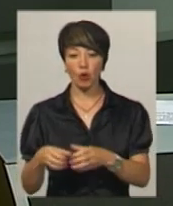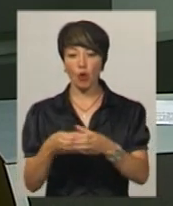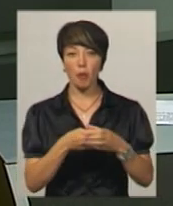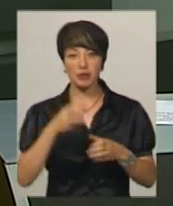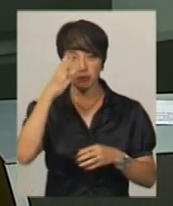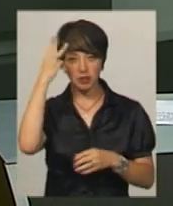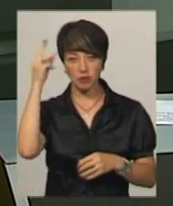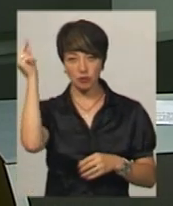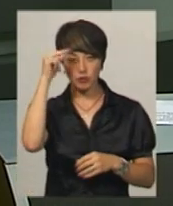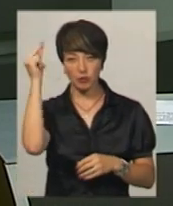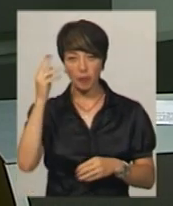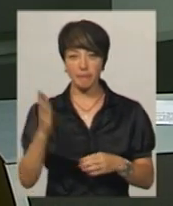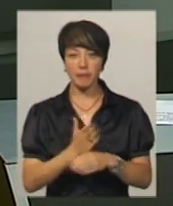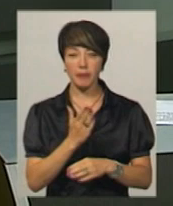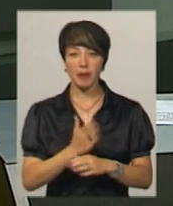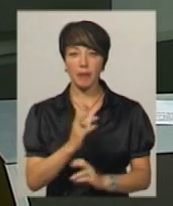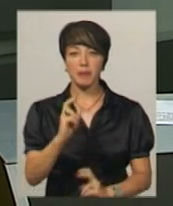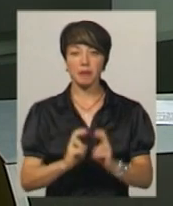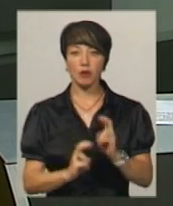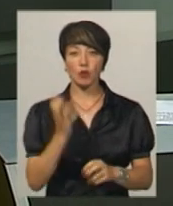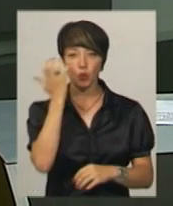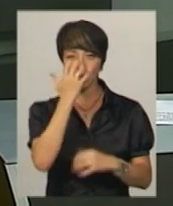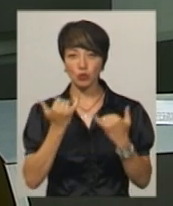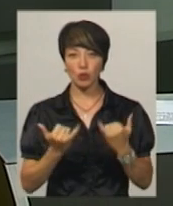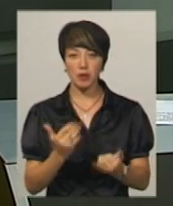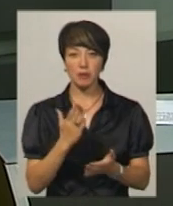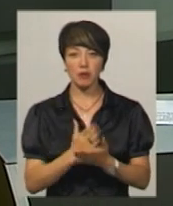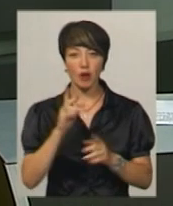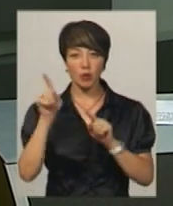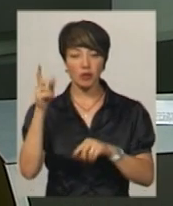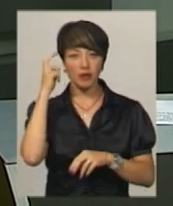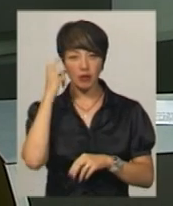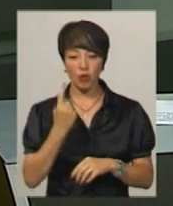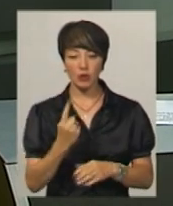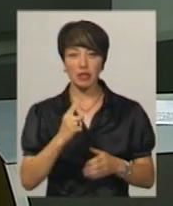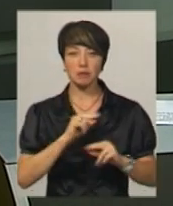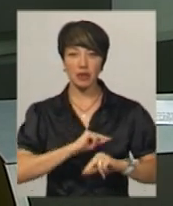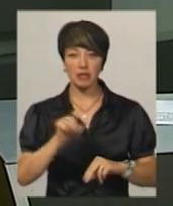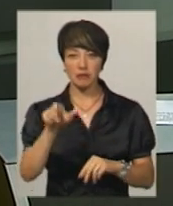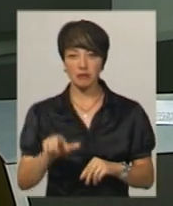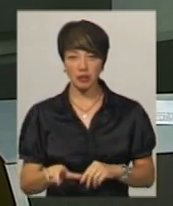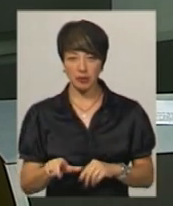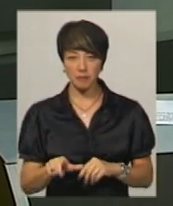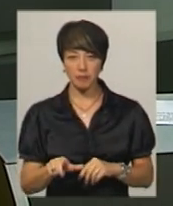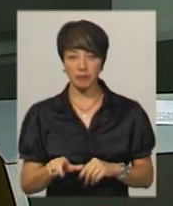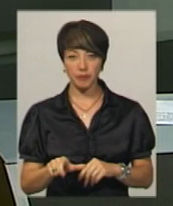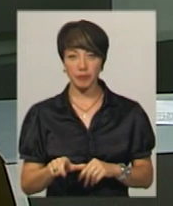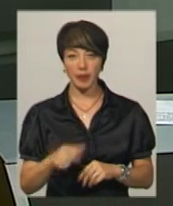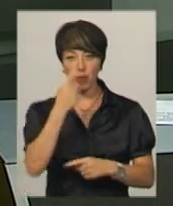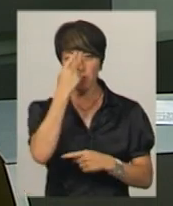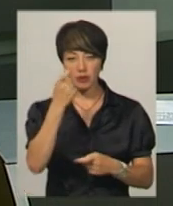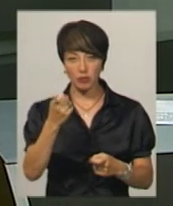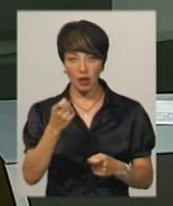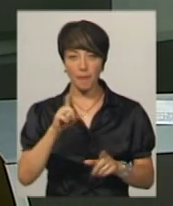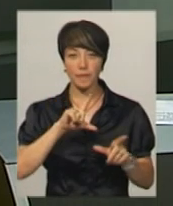«Хмельницьке учбово-виробниче підприємство УТОС» сьогодні перебувають у Києві. Одна із працівниць, Олена Серветник,